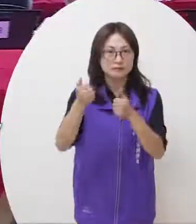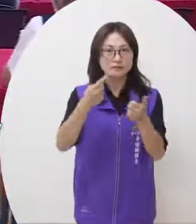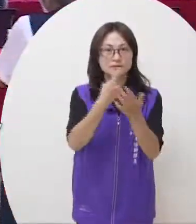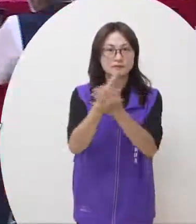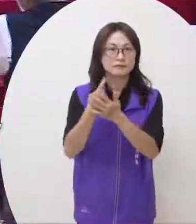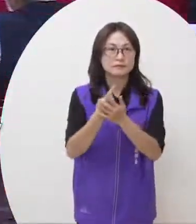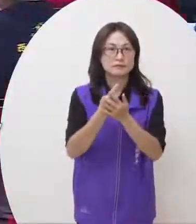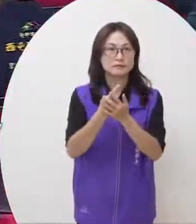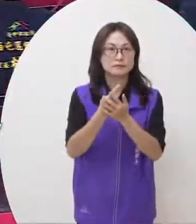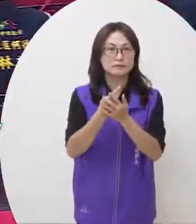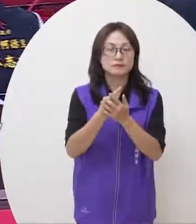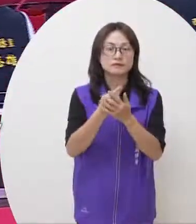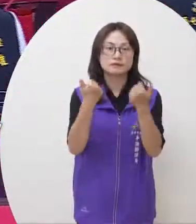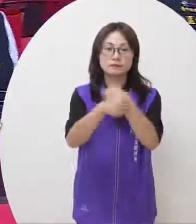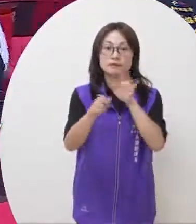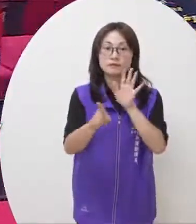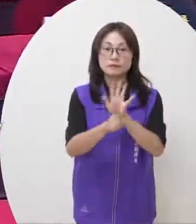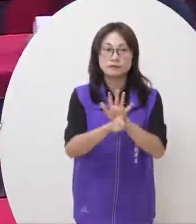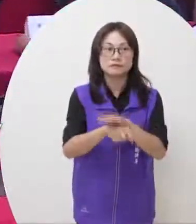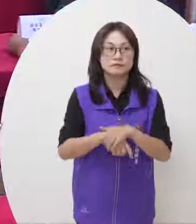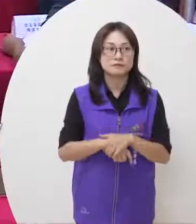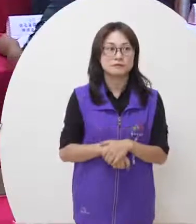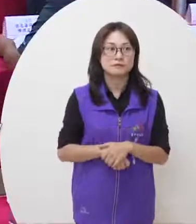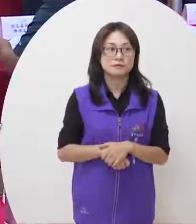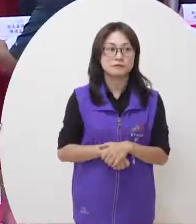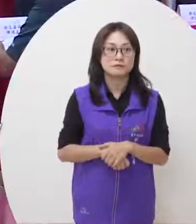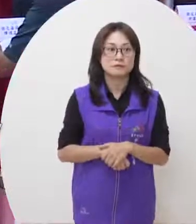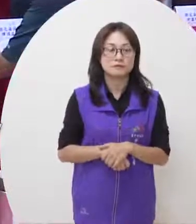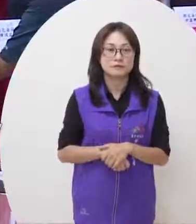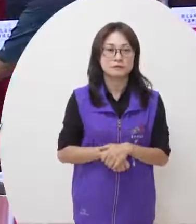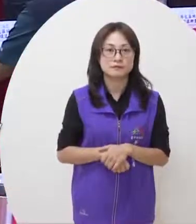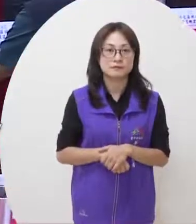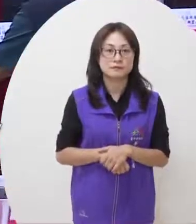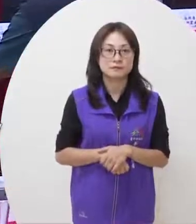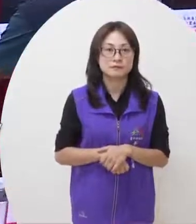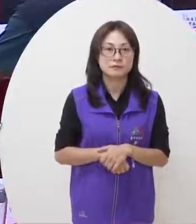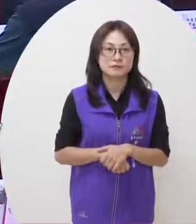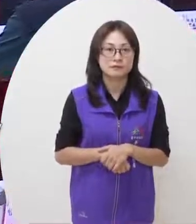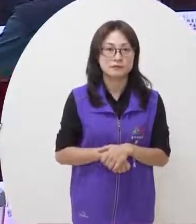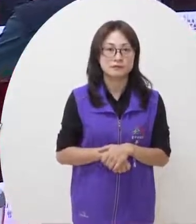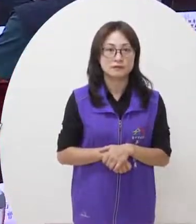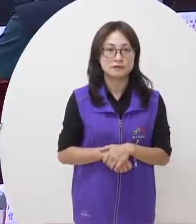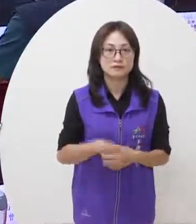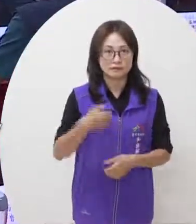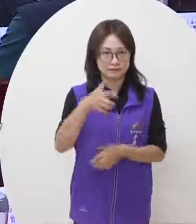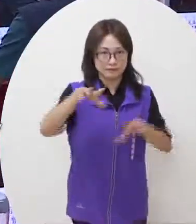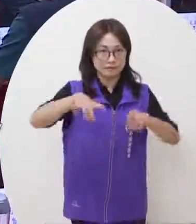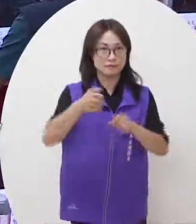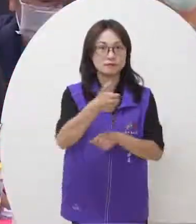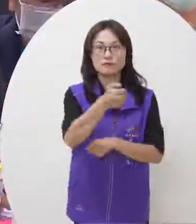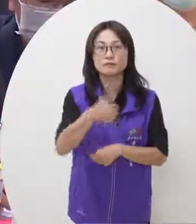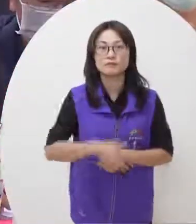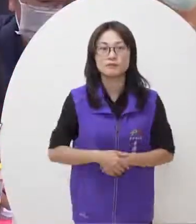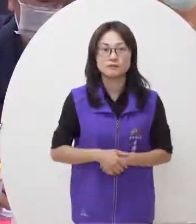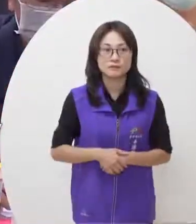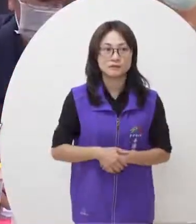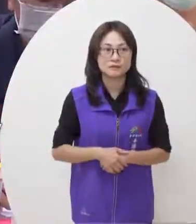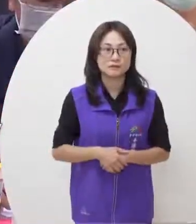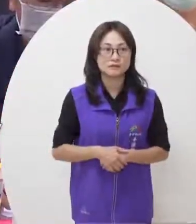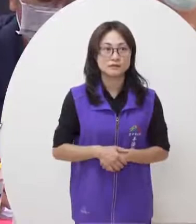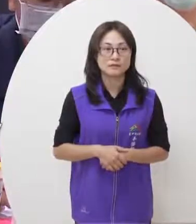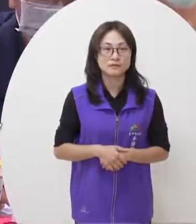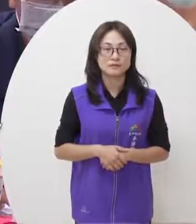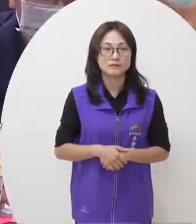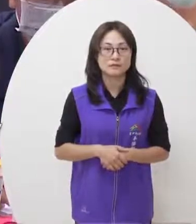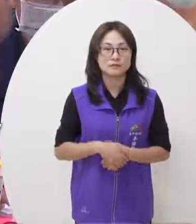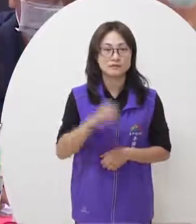位与会代表，市长，我是阿良啦吼，你知啦吼。第一，甲你感谢，真正甲你感谢吼。 我要甲你做媒人，